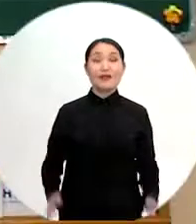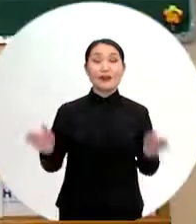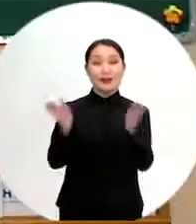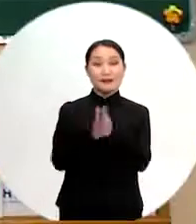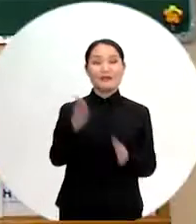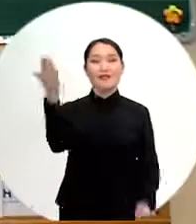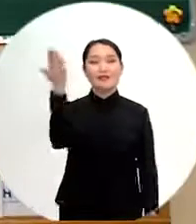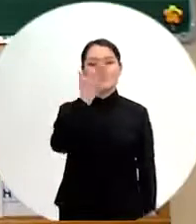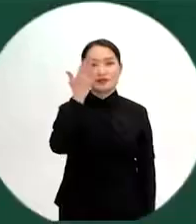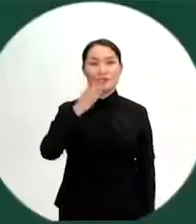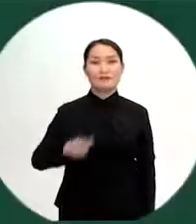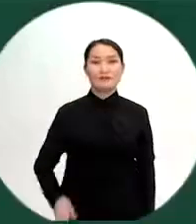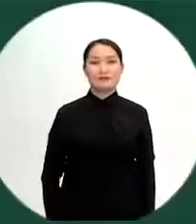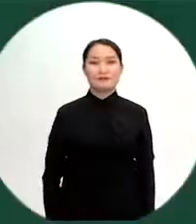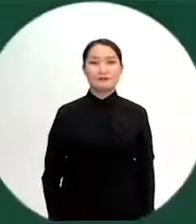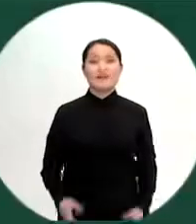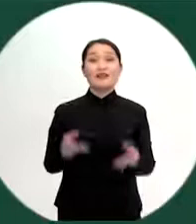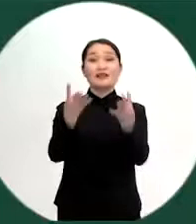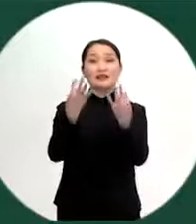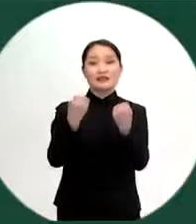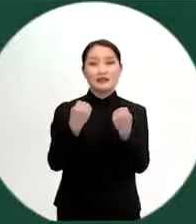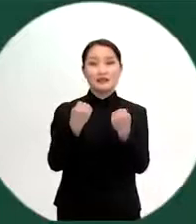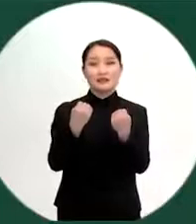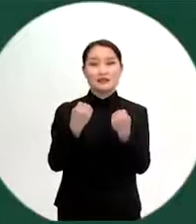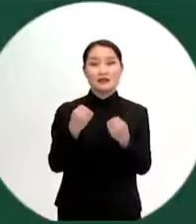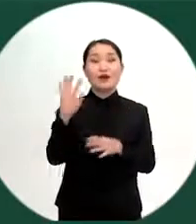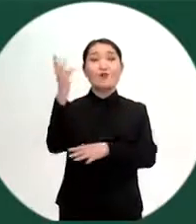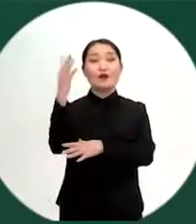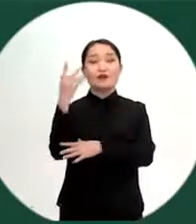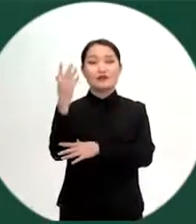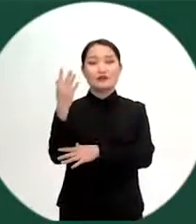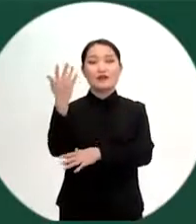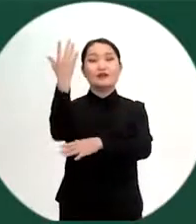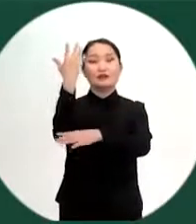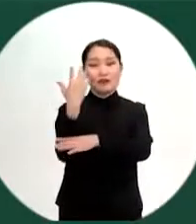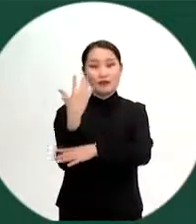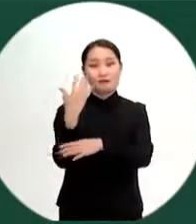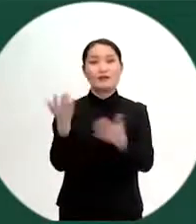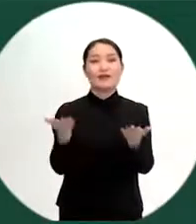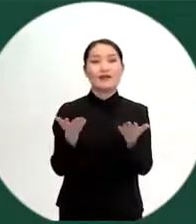Хамтдаа уншицгаая. Хэдэн мод вэ?